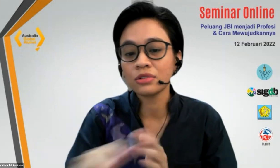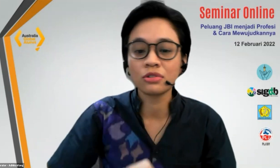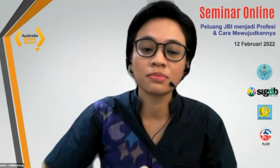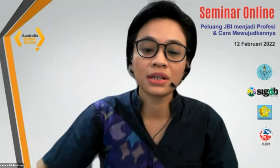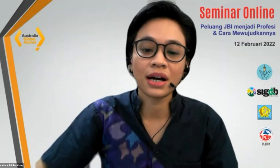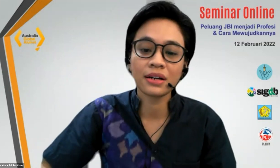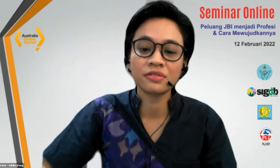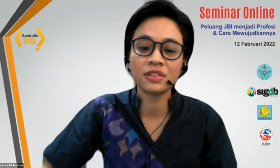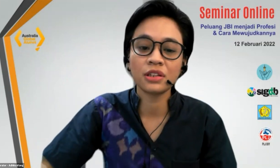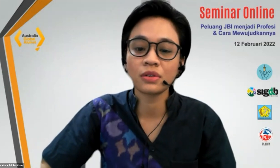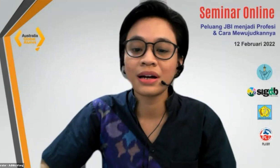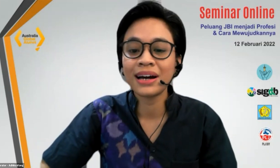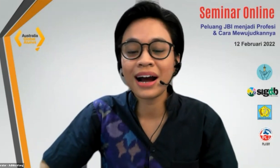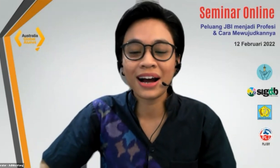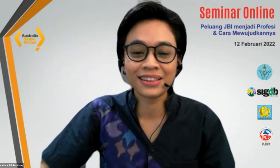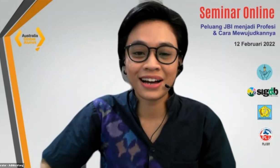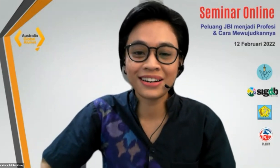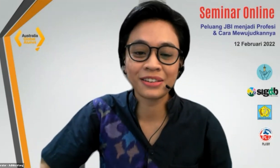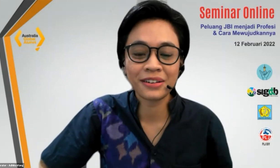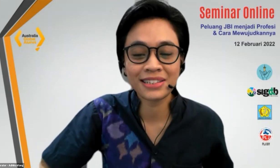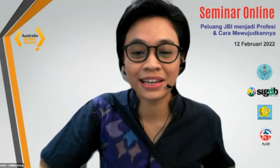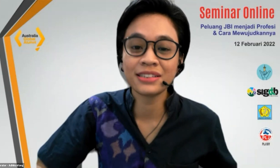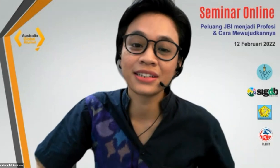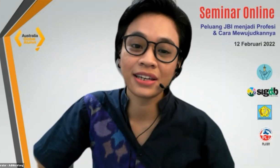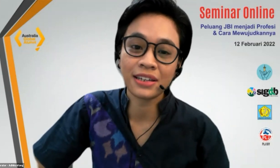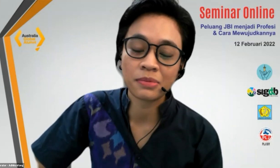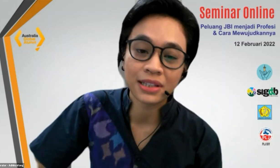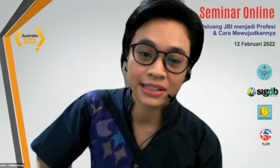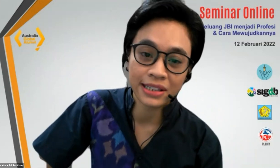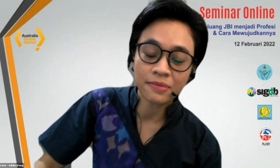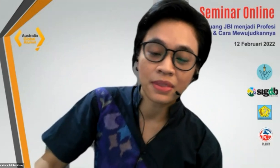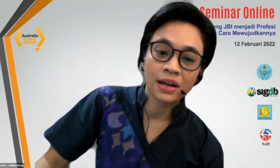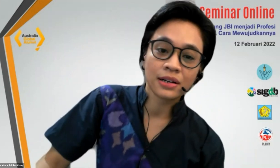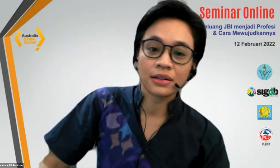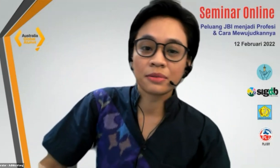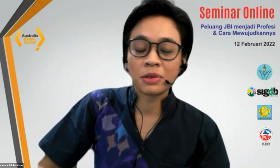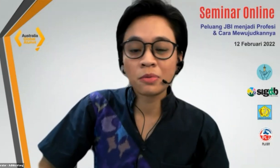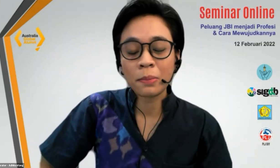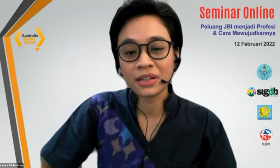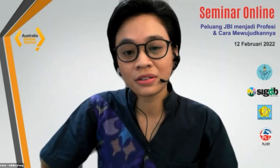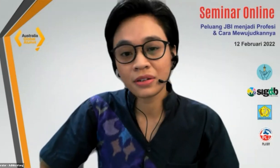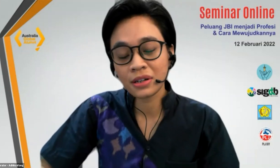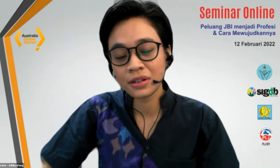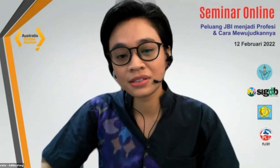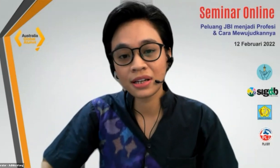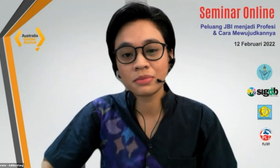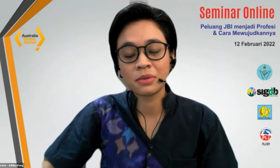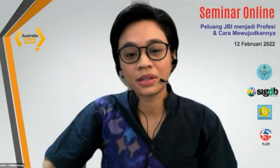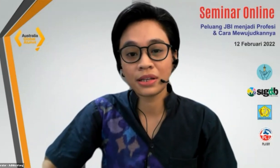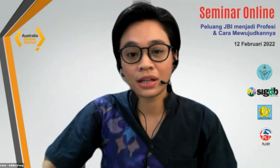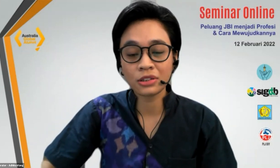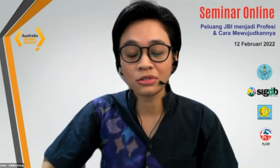silakan untuk menekan ficture angkat tangan atau riset jika ingin bertanya Ibu Bapak dan saudara-saudari sekalian